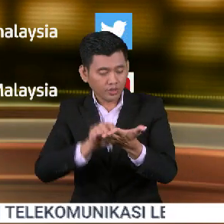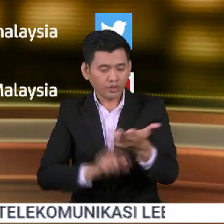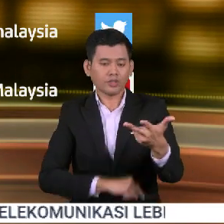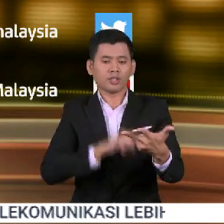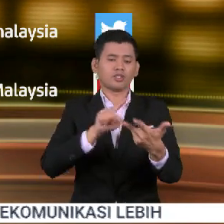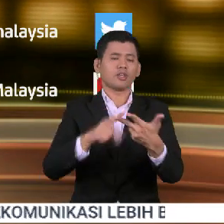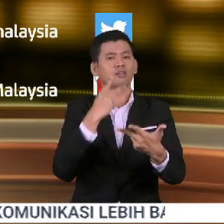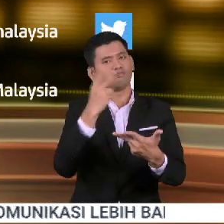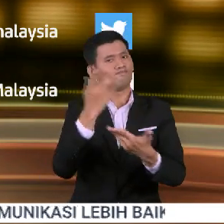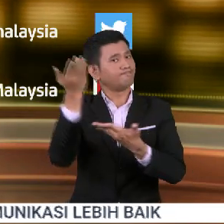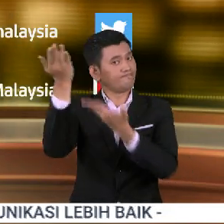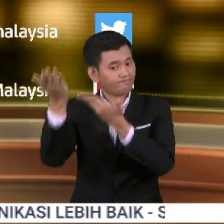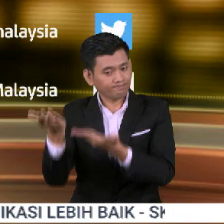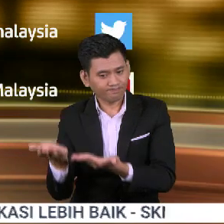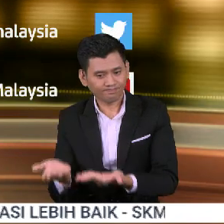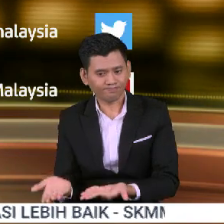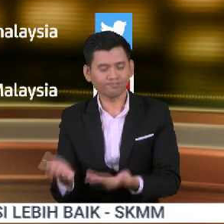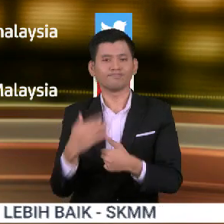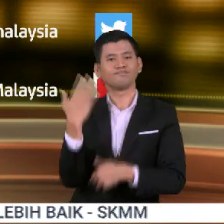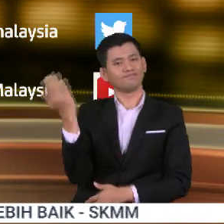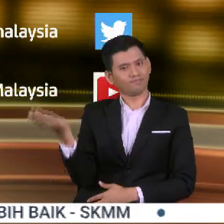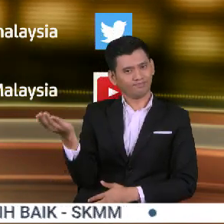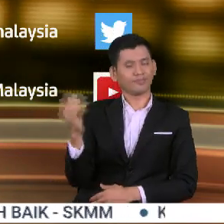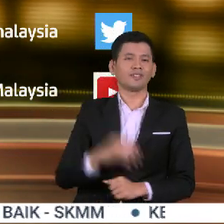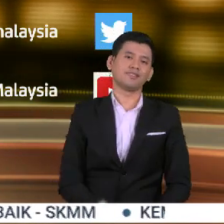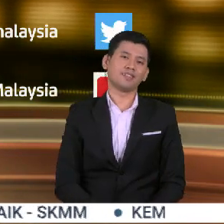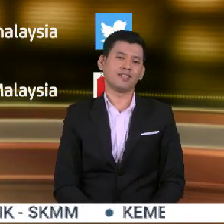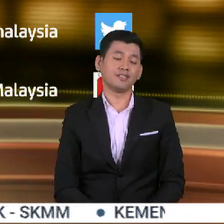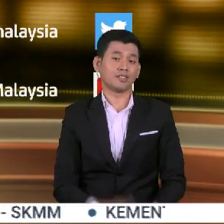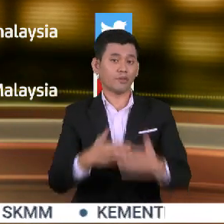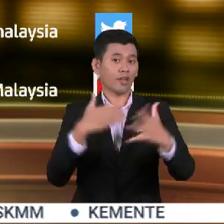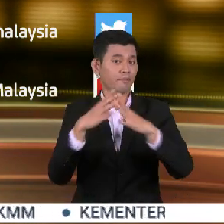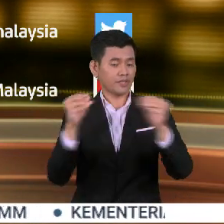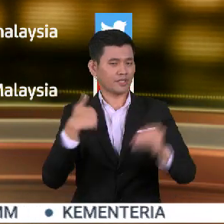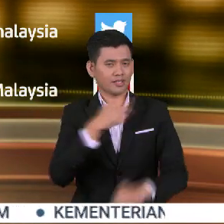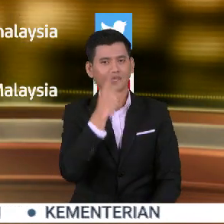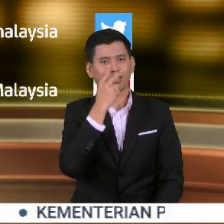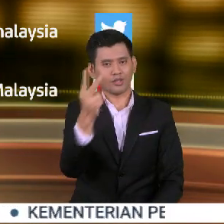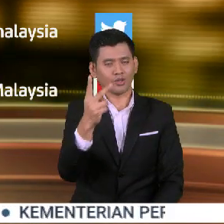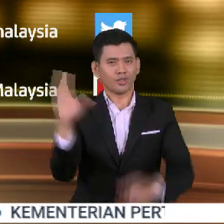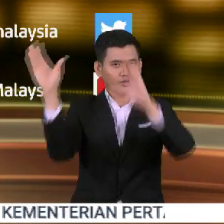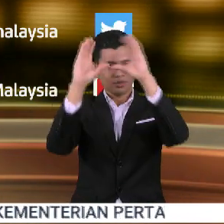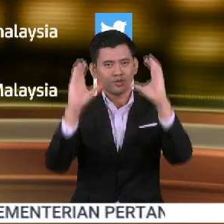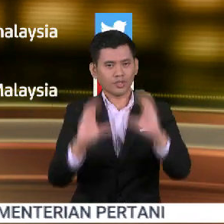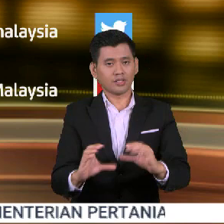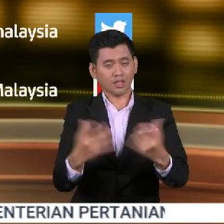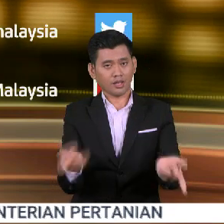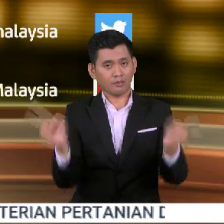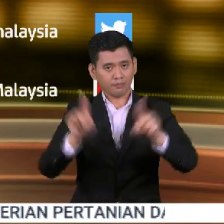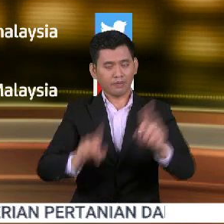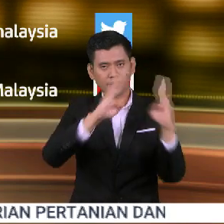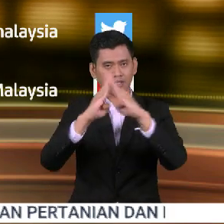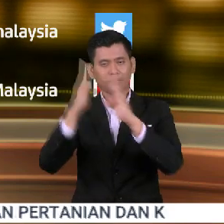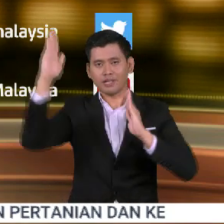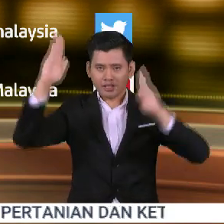www.met.gov.my ataupun terus ke laman media sosial kami seperti yang tertera di sini. Sebelum berpisah, kita saksikan dulu ramalan cuaca bagi bandar-bandar utama